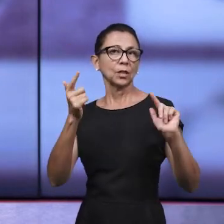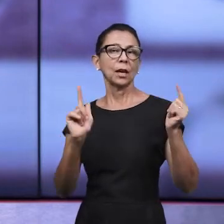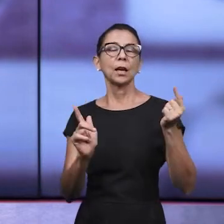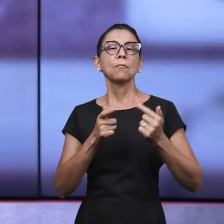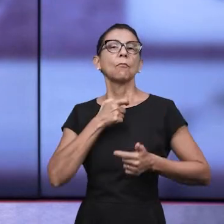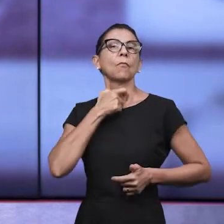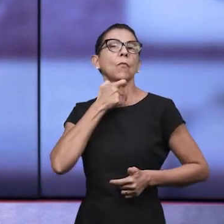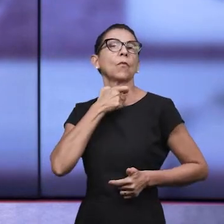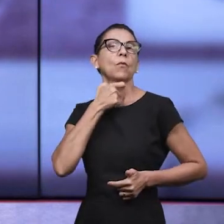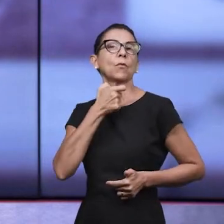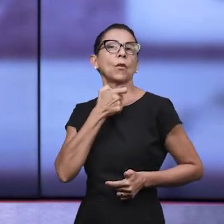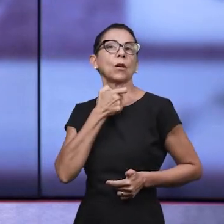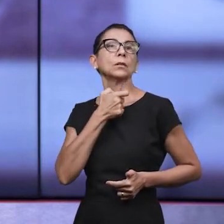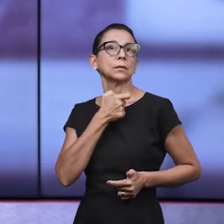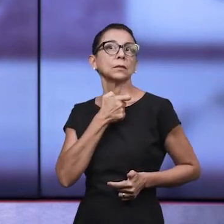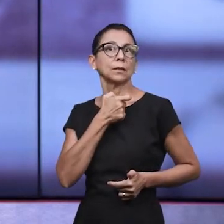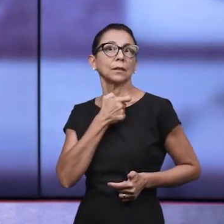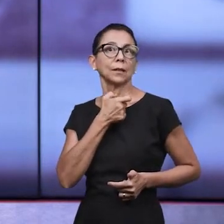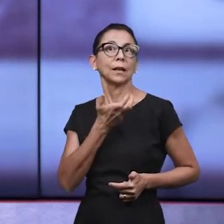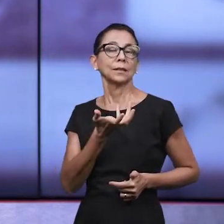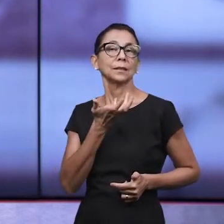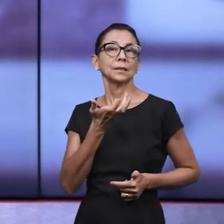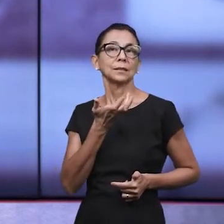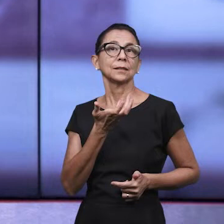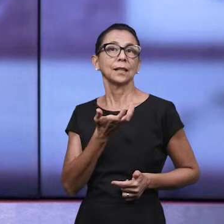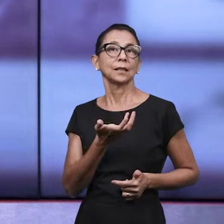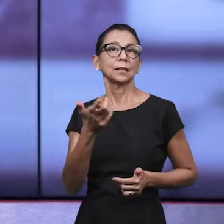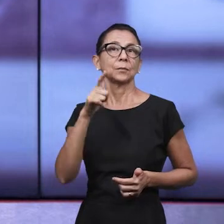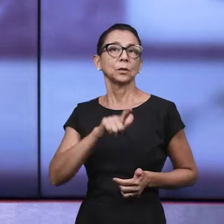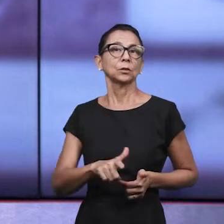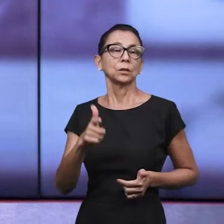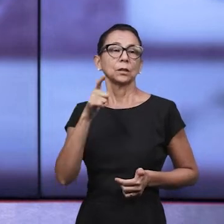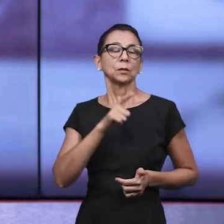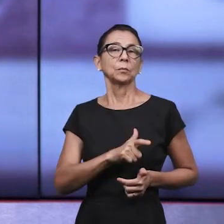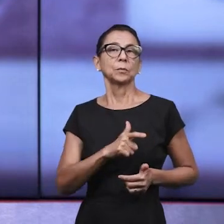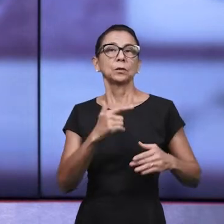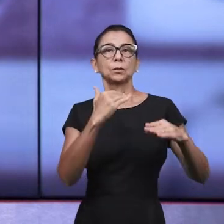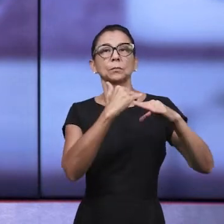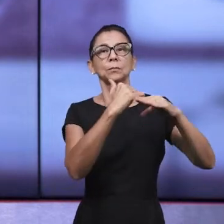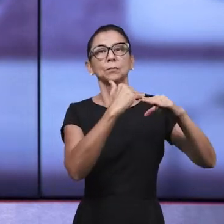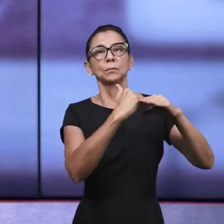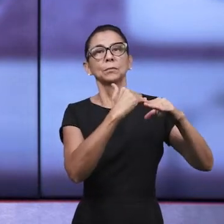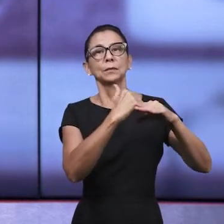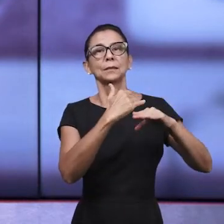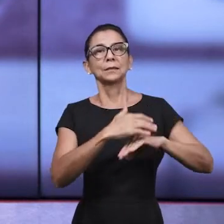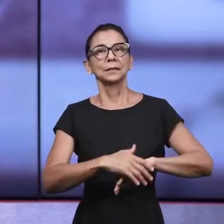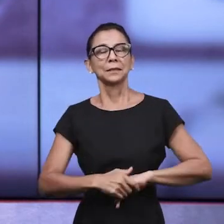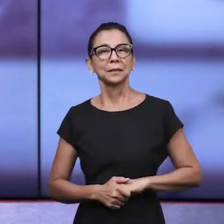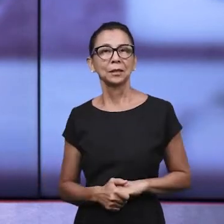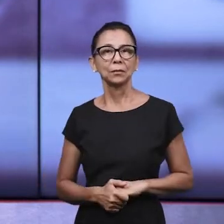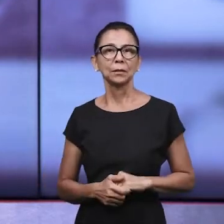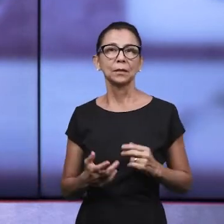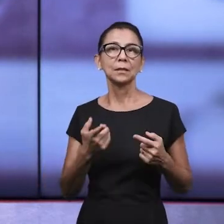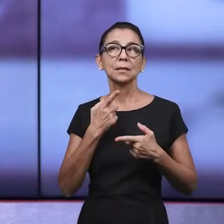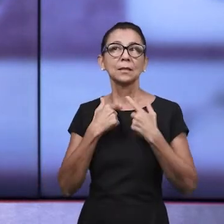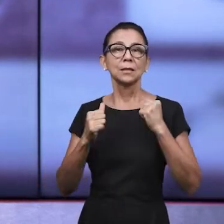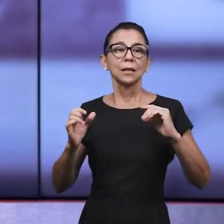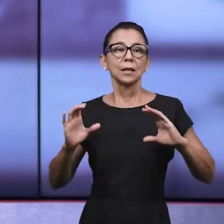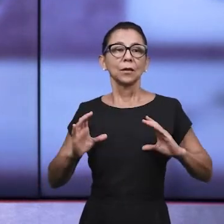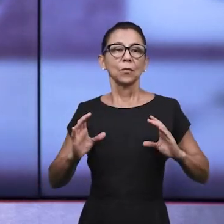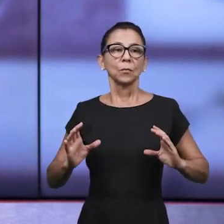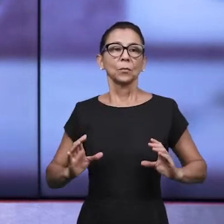chacun se porte et même la tonalité de la voix. Ça, c'est parce qu'elles ont tendance à répéter des standards, présenter